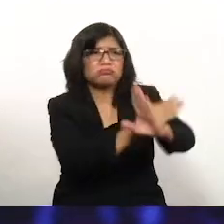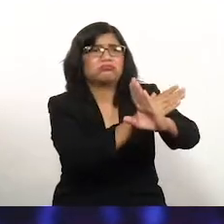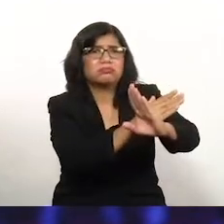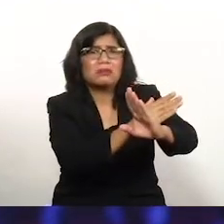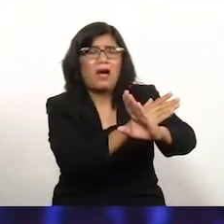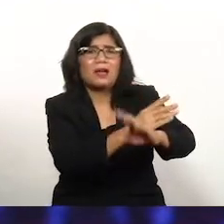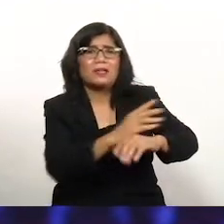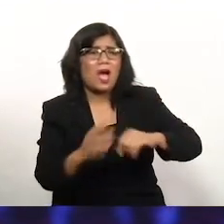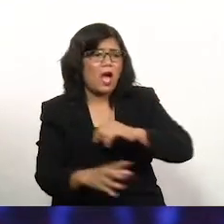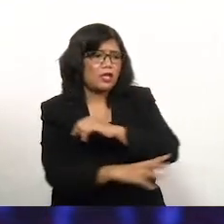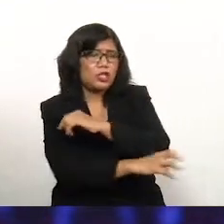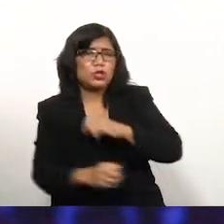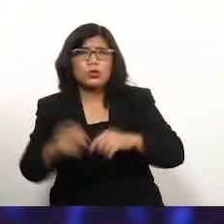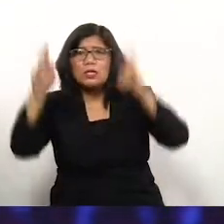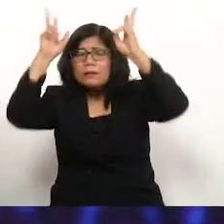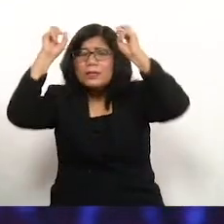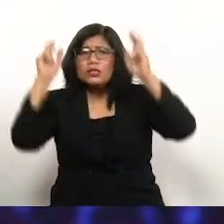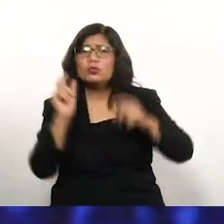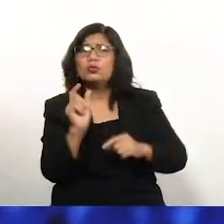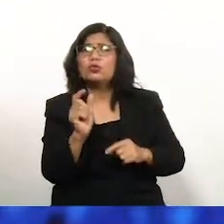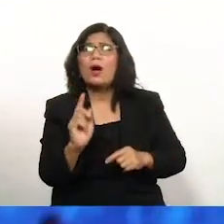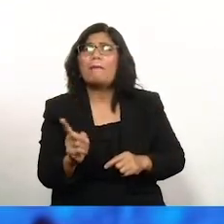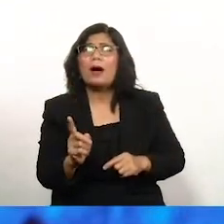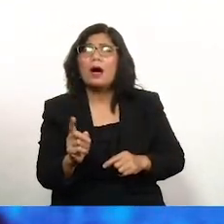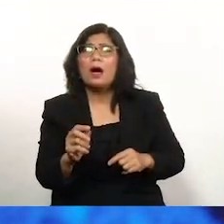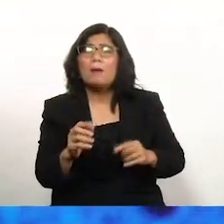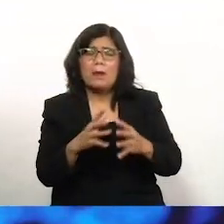tolak air dicuri Please untuk meluaskan kerajaannya